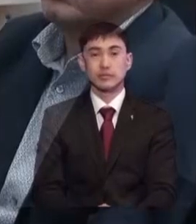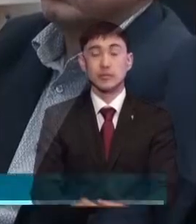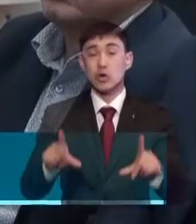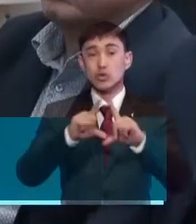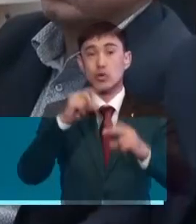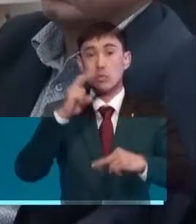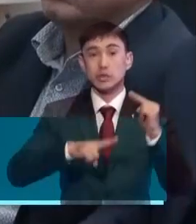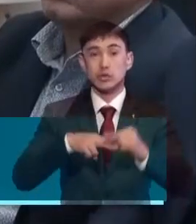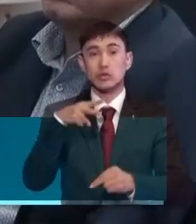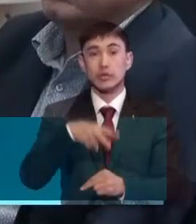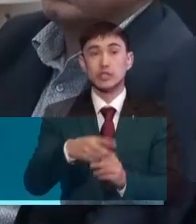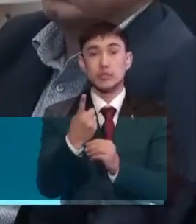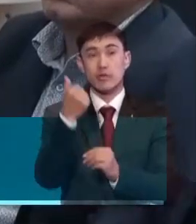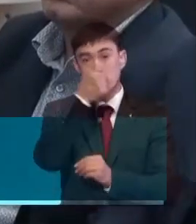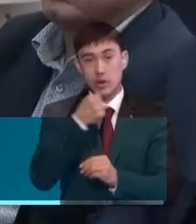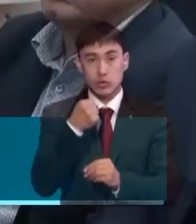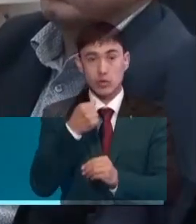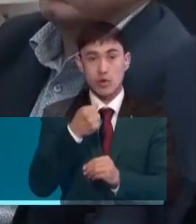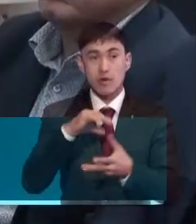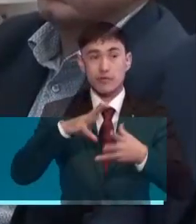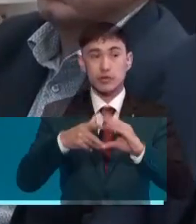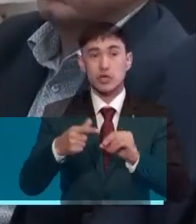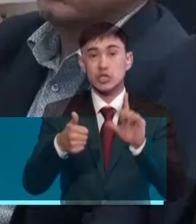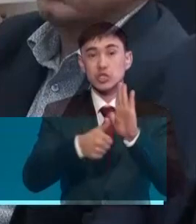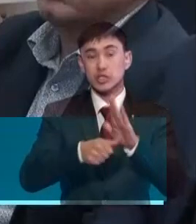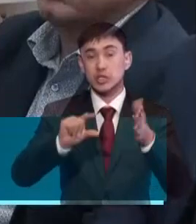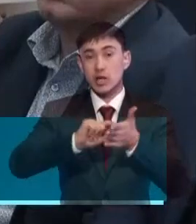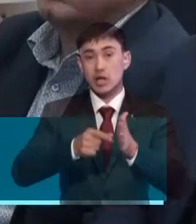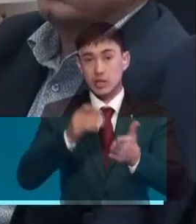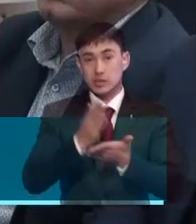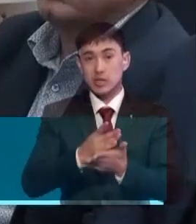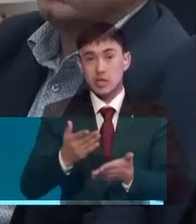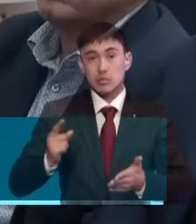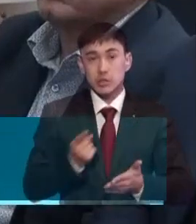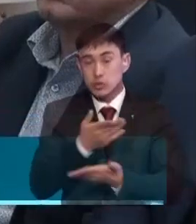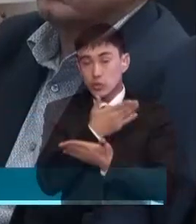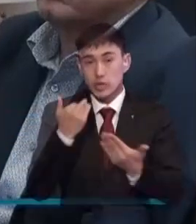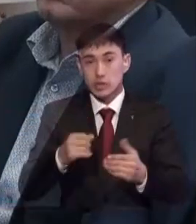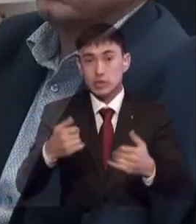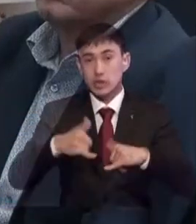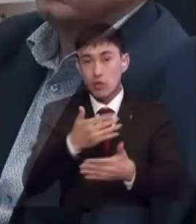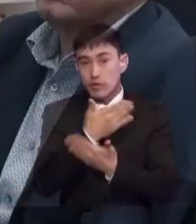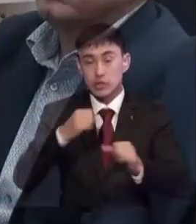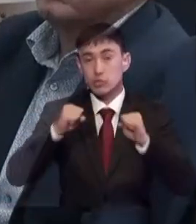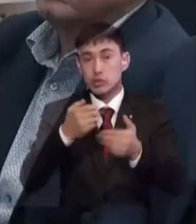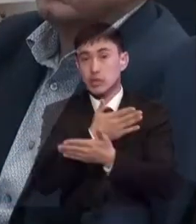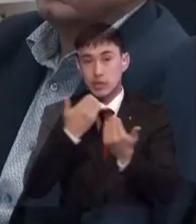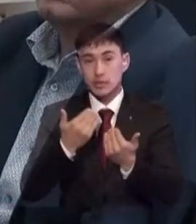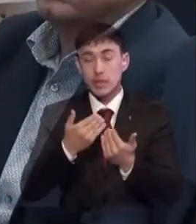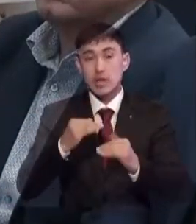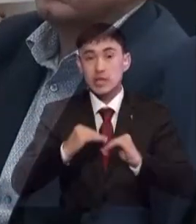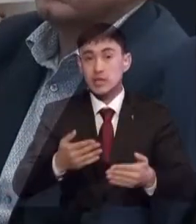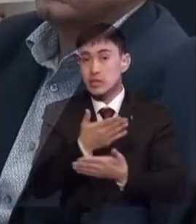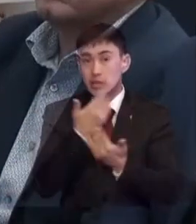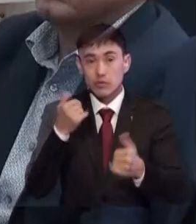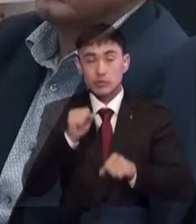Школа построена в 2001 году. В ней всего 6 учебных классов. Нет мастерской, нет столовой и спортзала. Дети не имеют возможности играть в